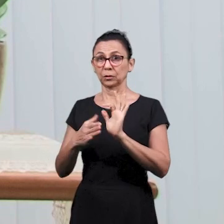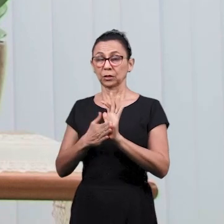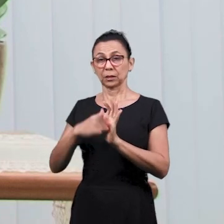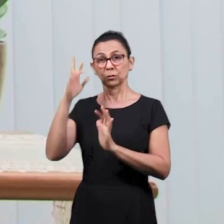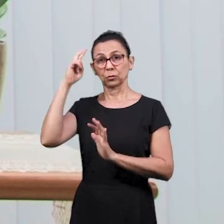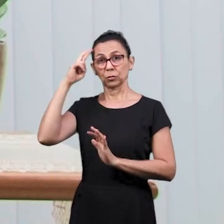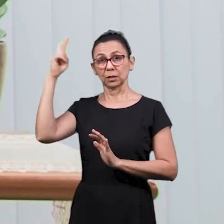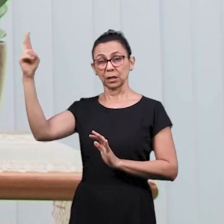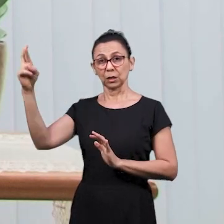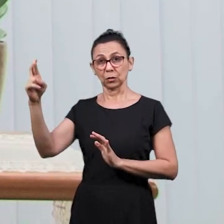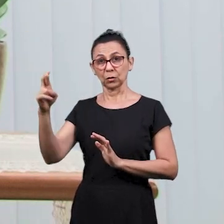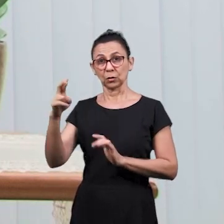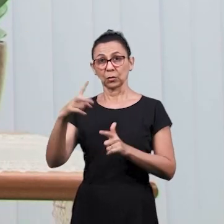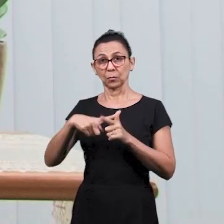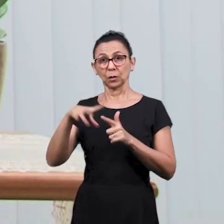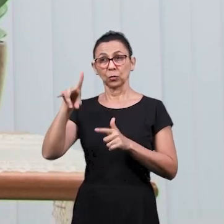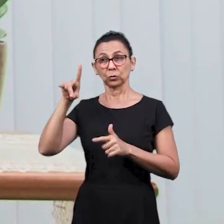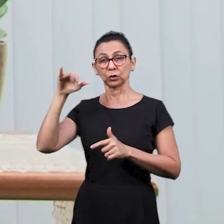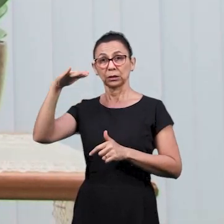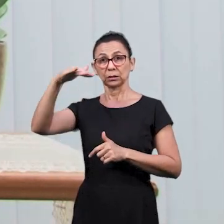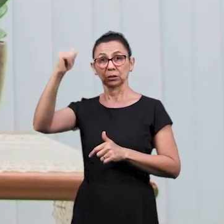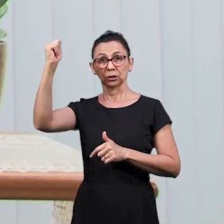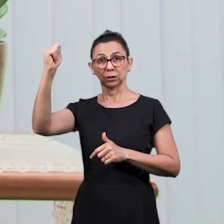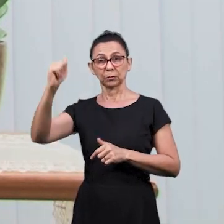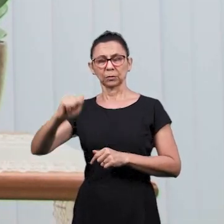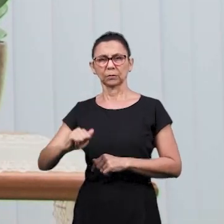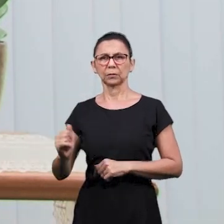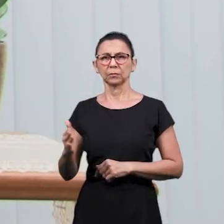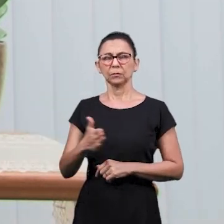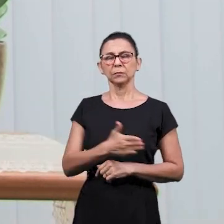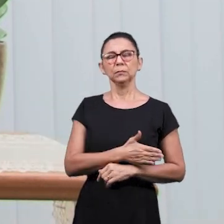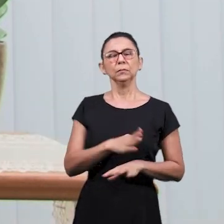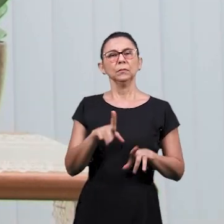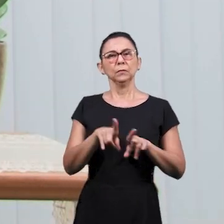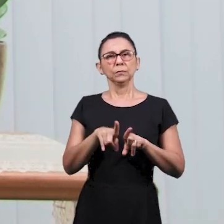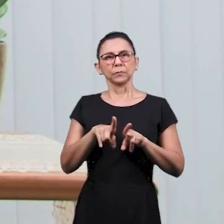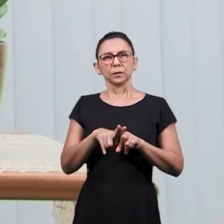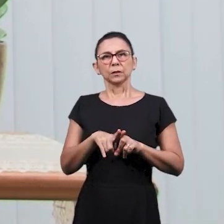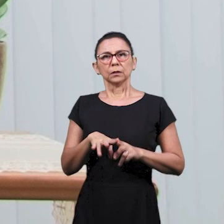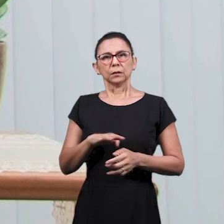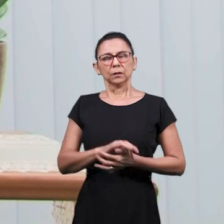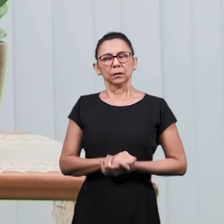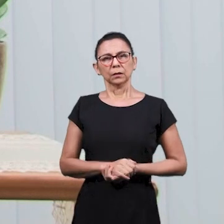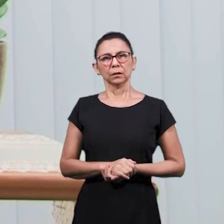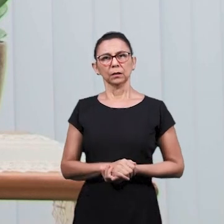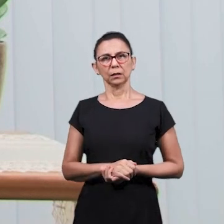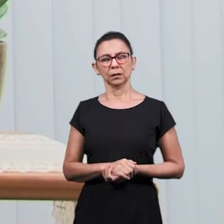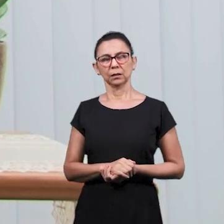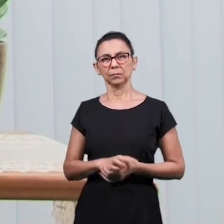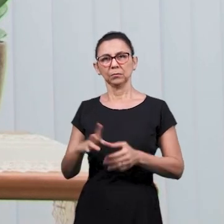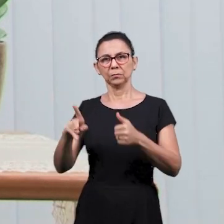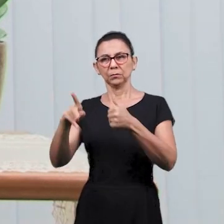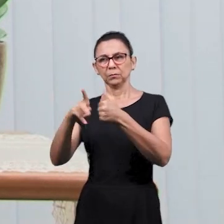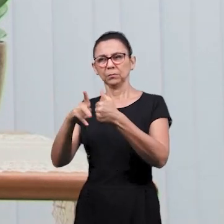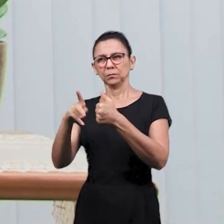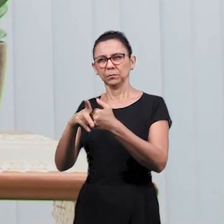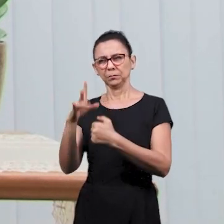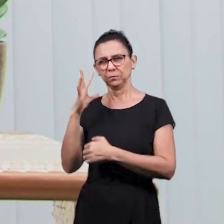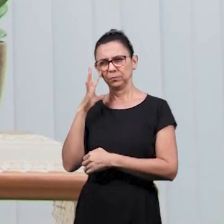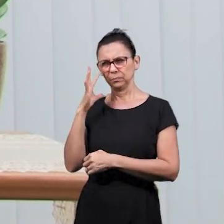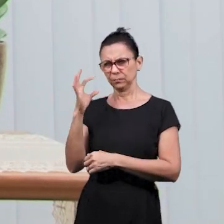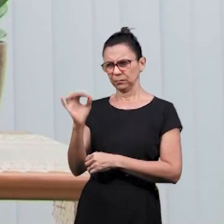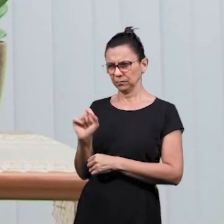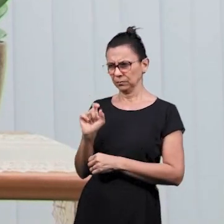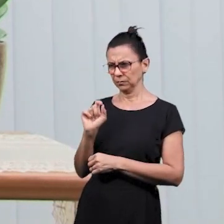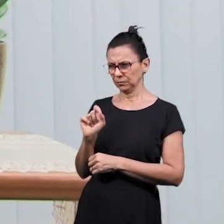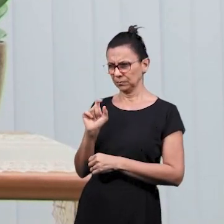здесь наша безопасность, потому что здесь Господь поставил нас, Господь повелел нам пребывать. И второе,